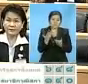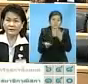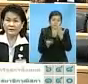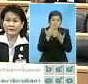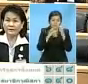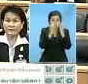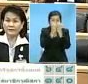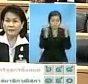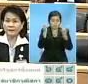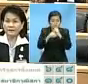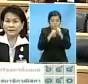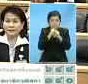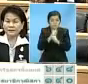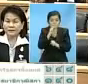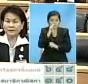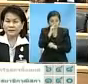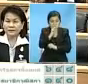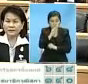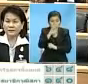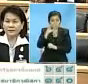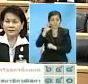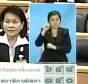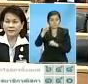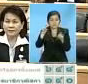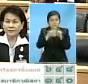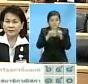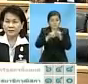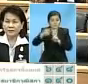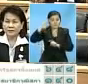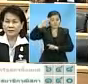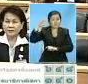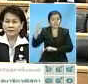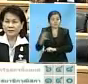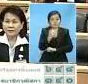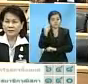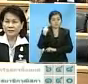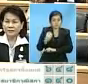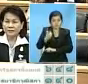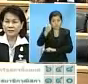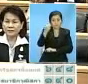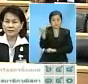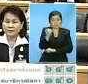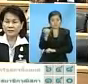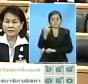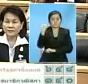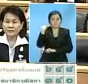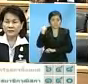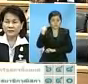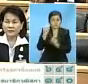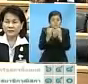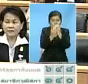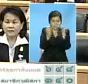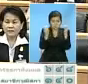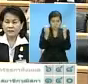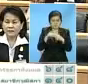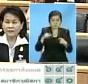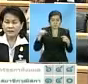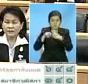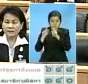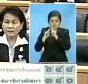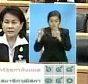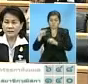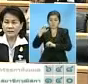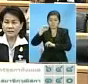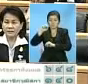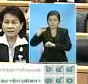รรมนูญการปกครองของคณะรัฐประหารล้วนมีทั้งความดีและความไม่ดีการตั้งสสรนั้นเพื่อเปิดโอก